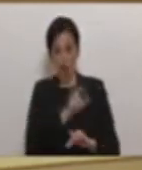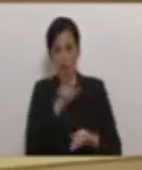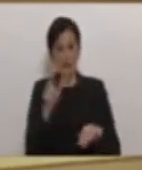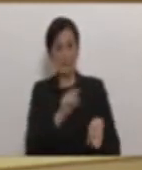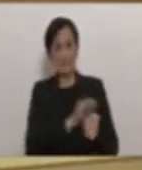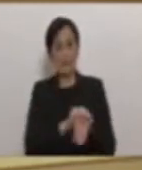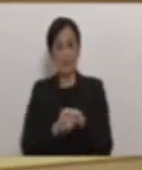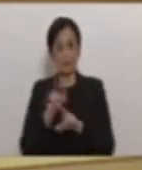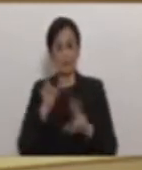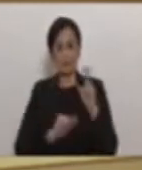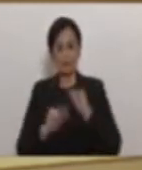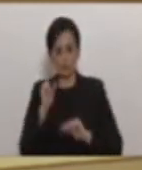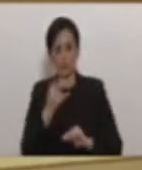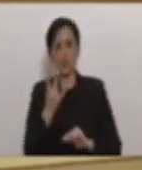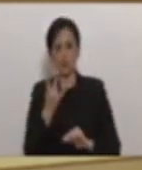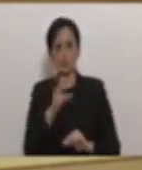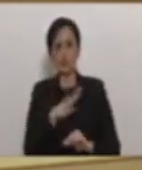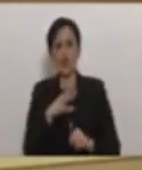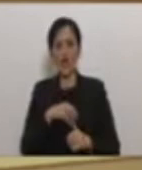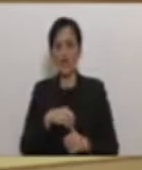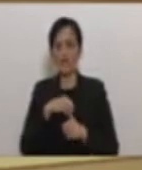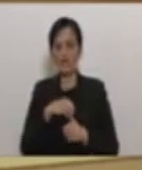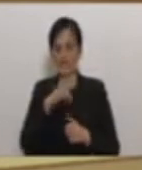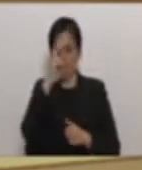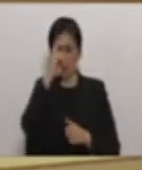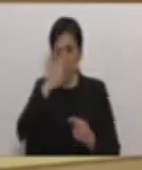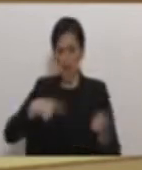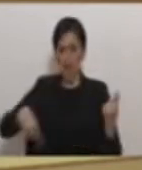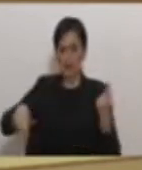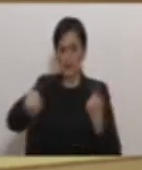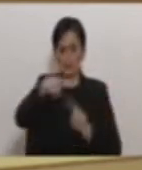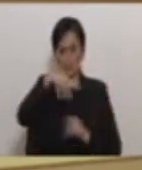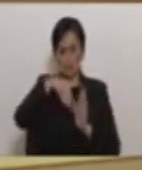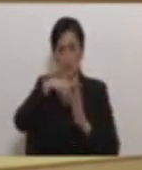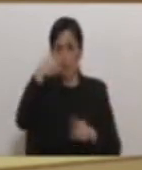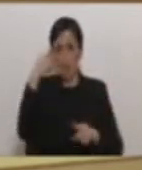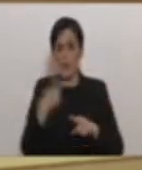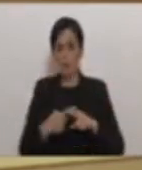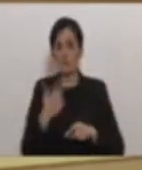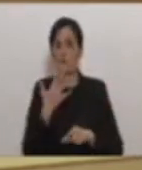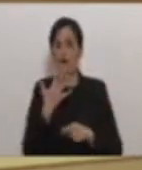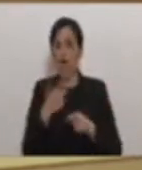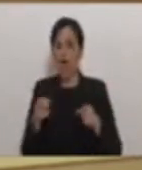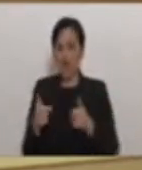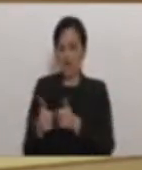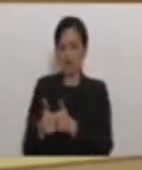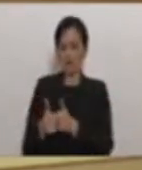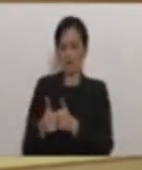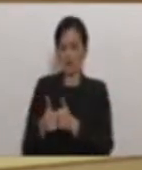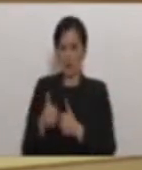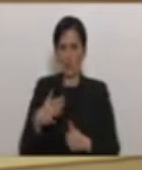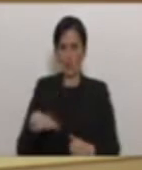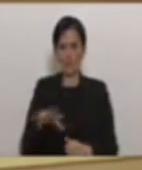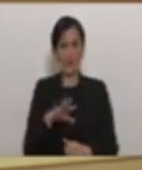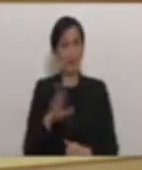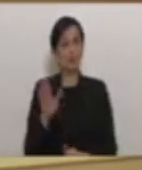გათვალისწინებით უნდა იყოს ლიდერ სახელმწიფოთა შორის და მოძმე ერის გვერდით გამორჩეულად მდგომი ქვეყანა.